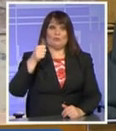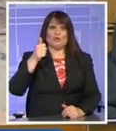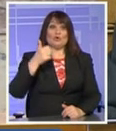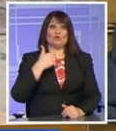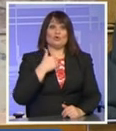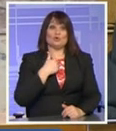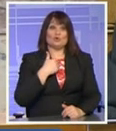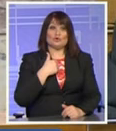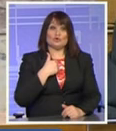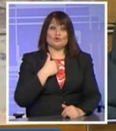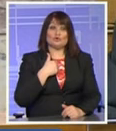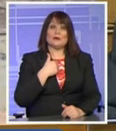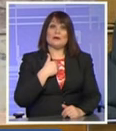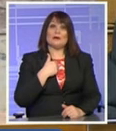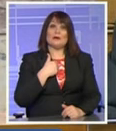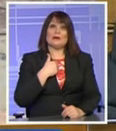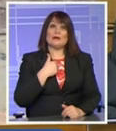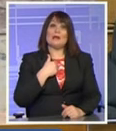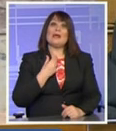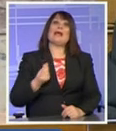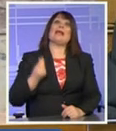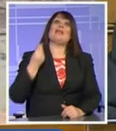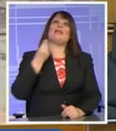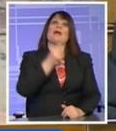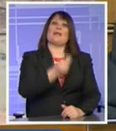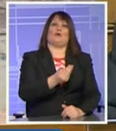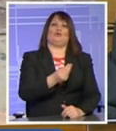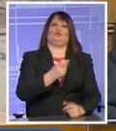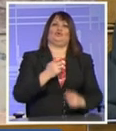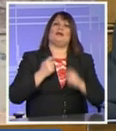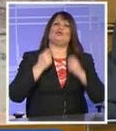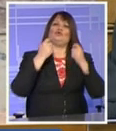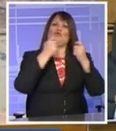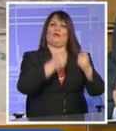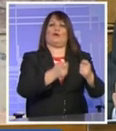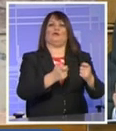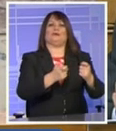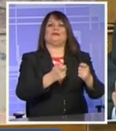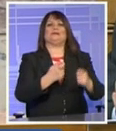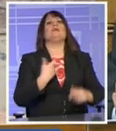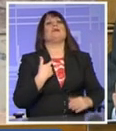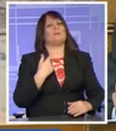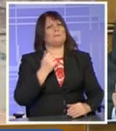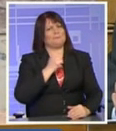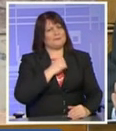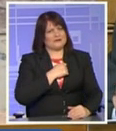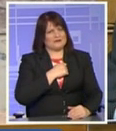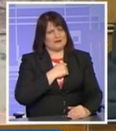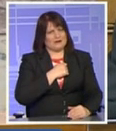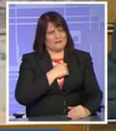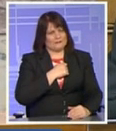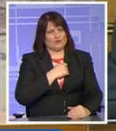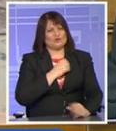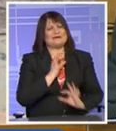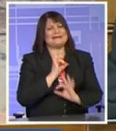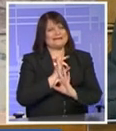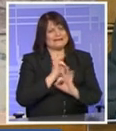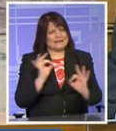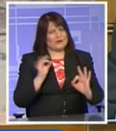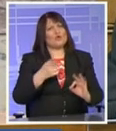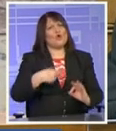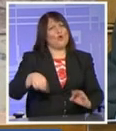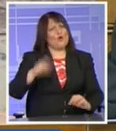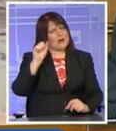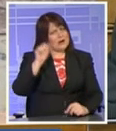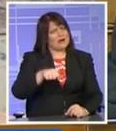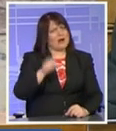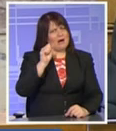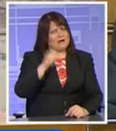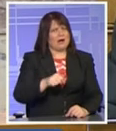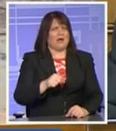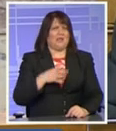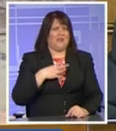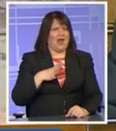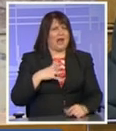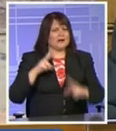Πρώτος εγώ θα δώσω αυτήν την εξουσιοδότηση και είμαι σίγουρος ότι και όλοι το ίδιο ακριβώς